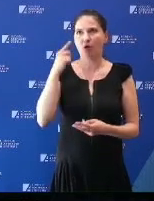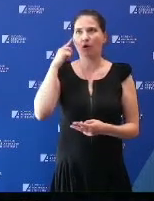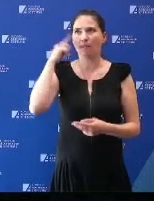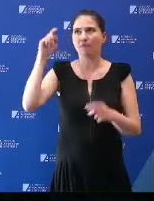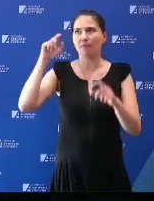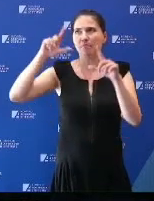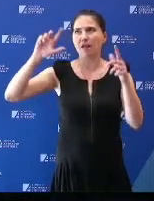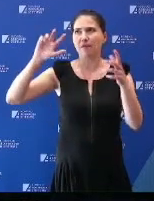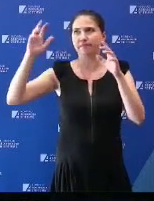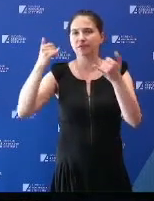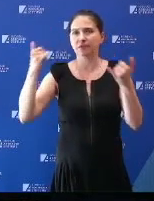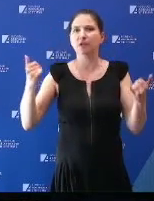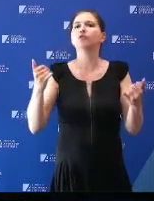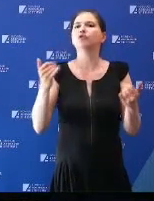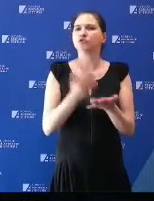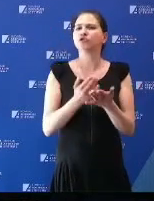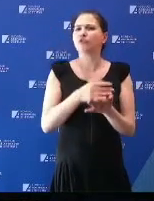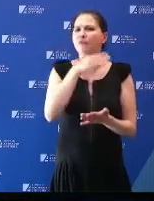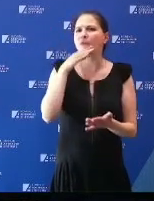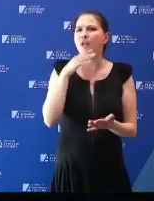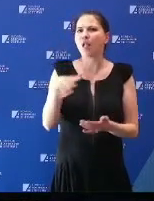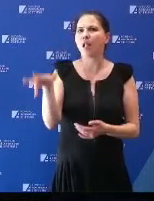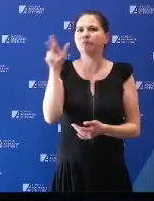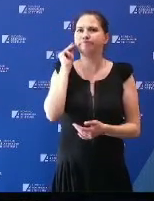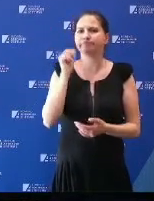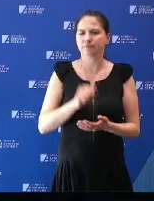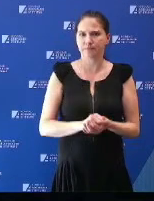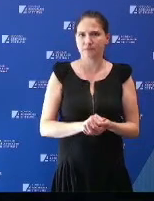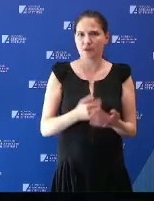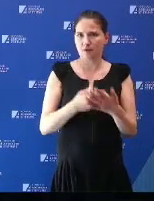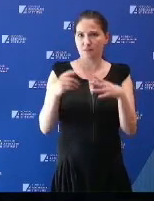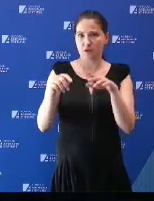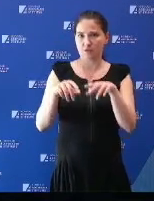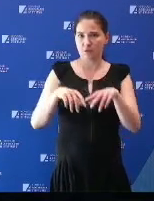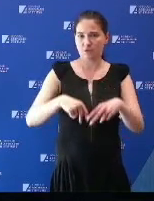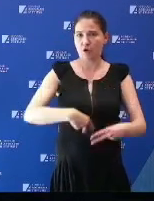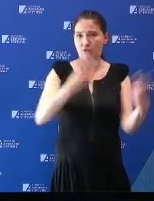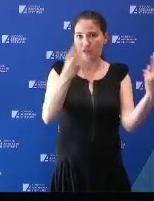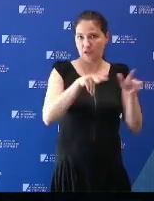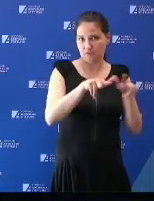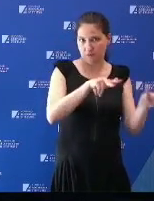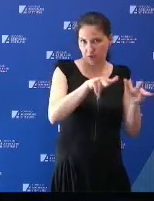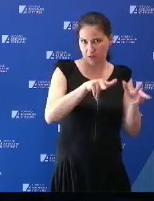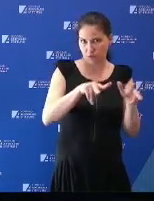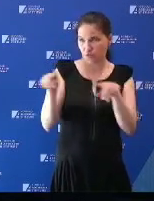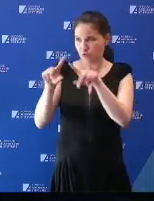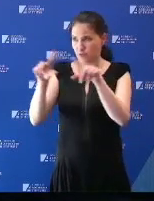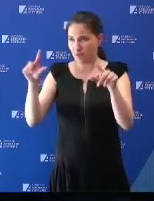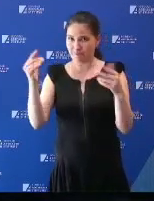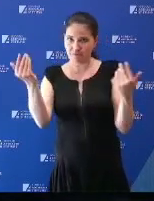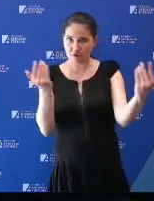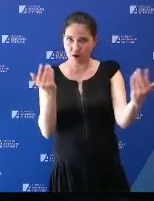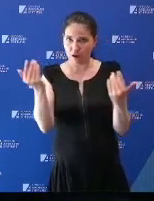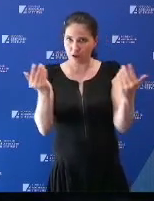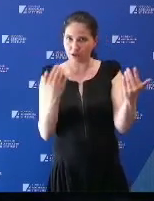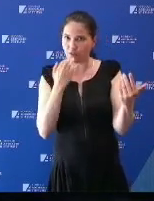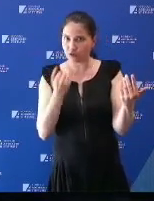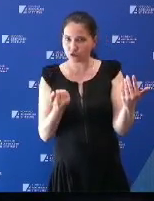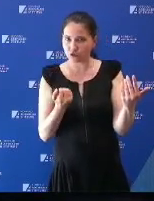gefallen. Wir haben schon sehr viel gehört. Und wenn wir jetzt Unternehmen und die öffentliche Verwaltung vergleichen, so sehe